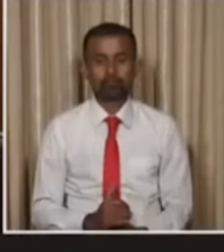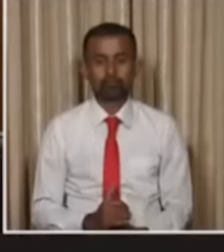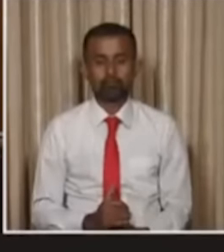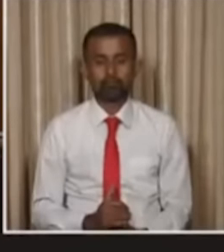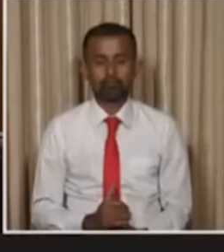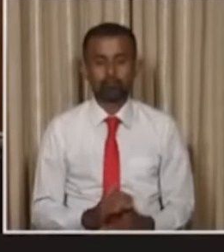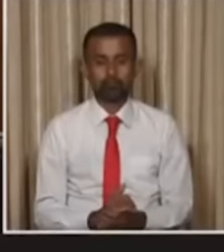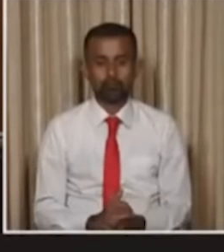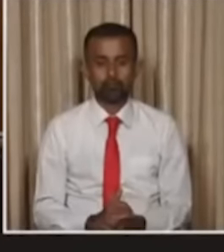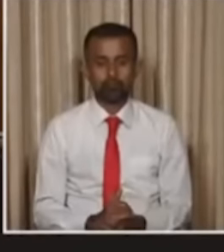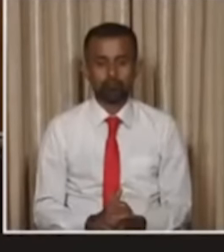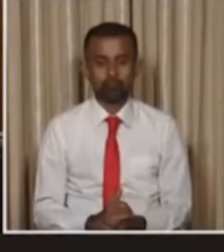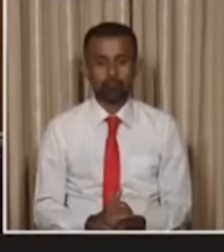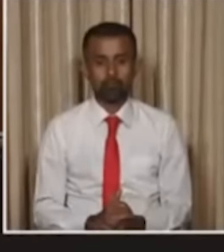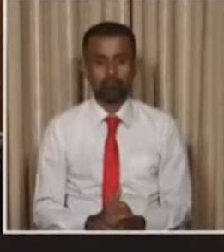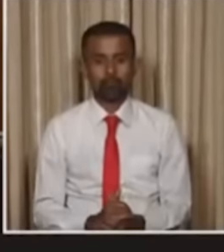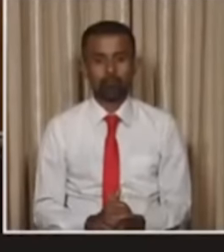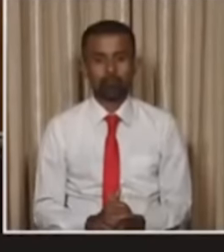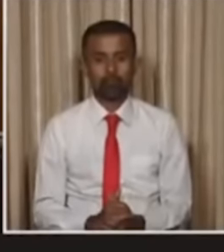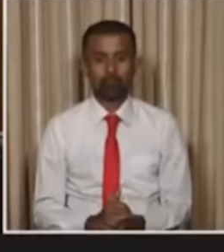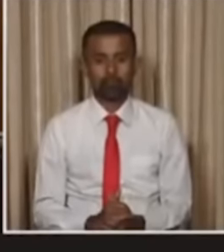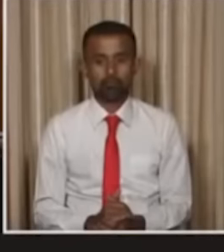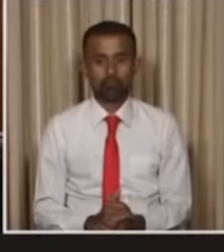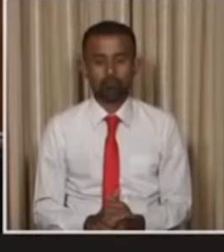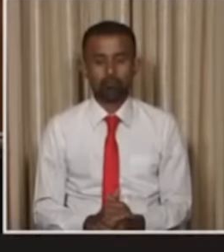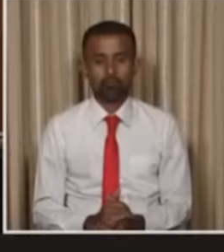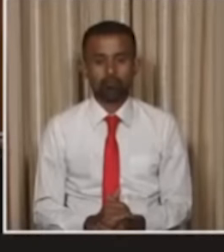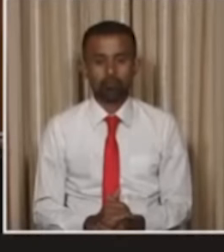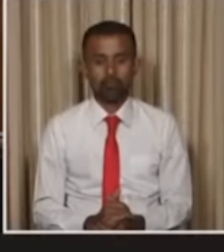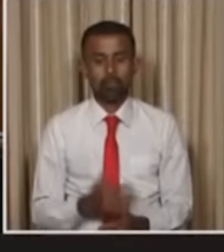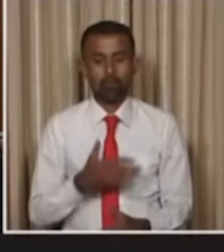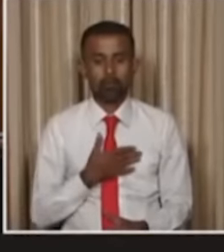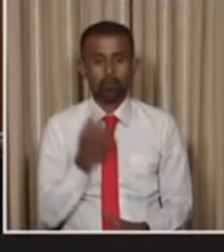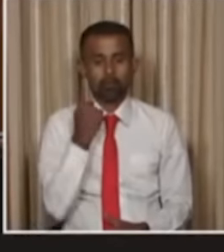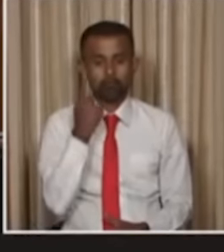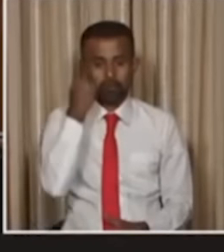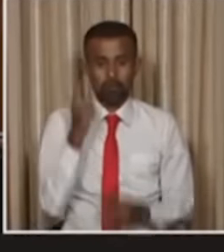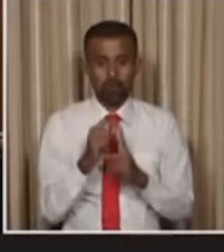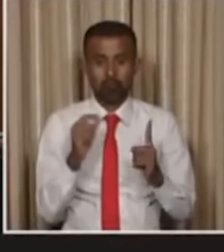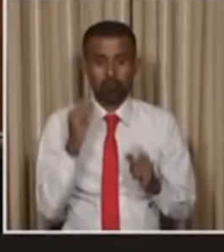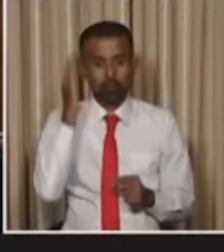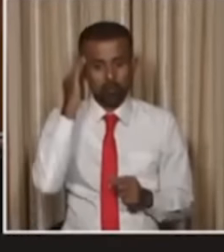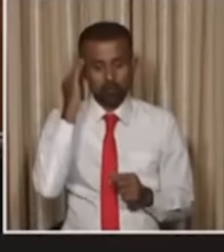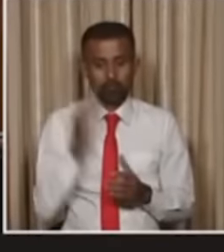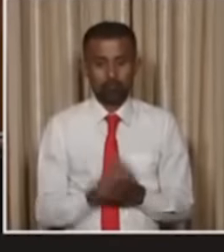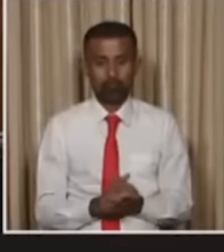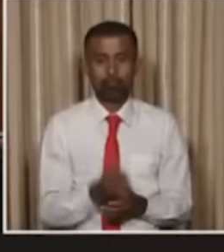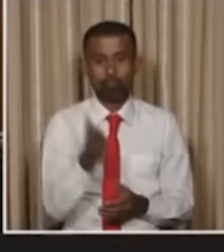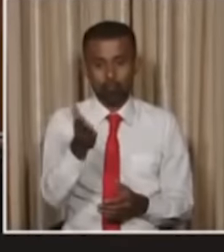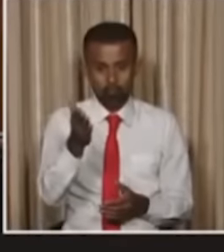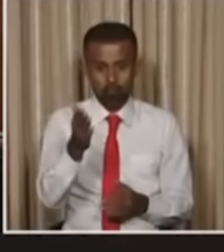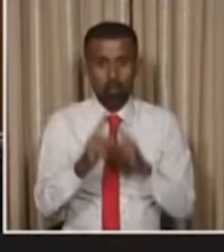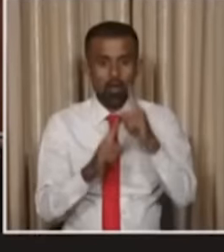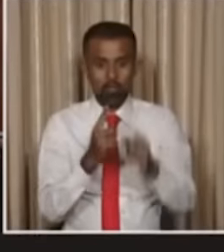Can you sit down, madam? ඉතකන් මේ මගේ උගත් ගරු මන්ත්‍රීතුමිය ඔබතුමියගේ